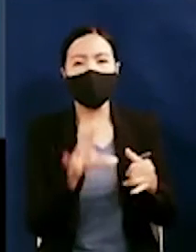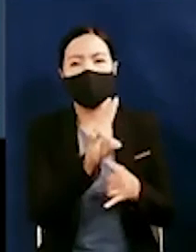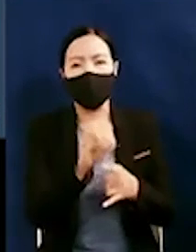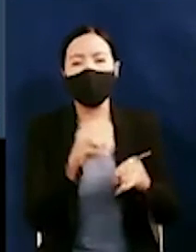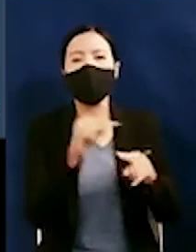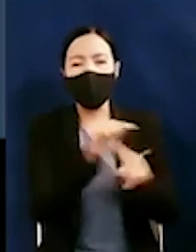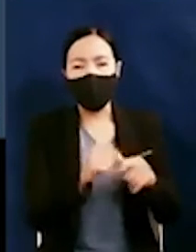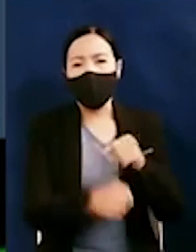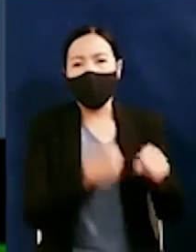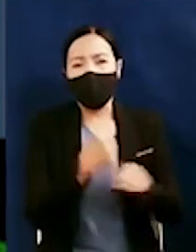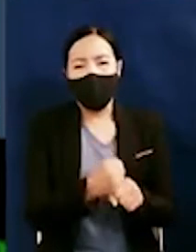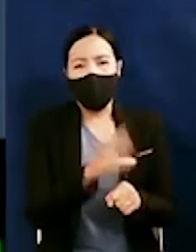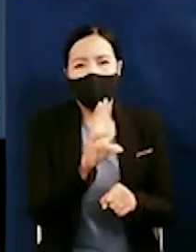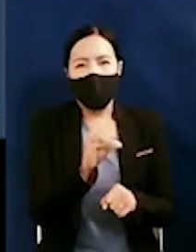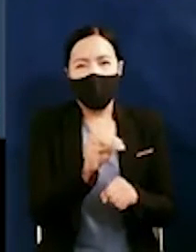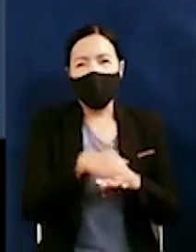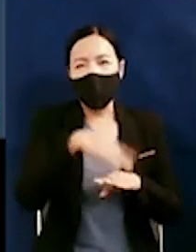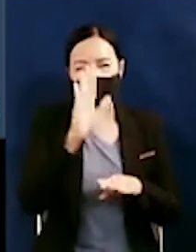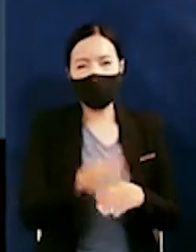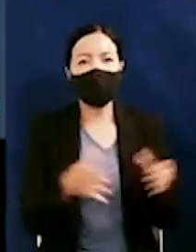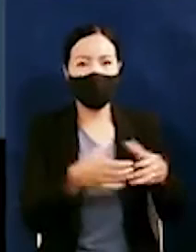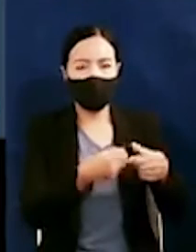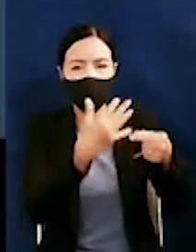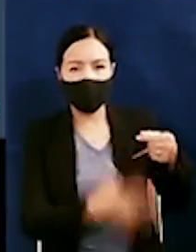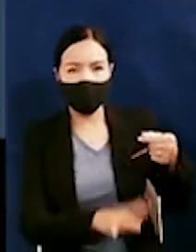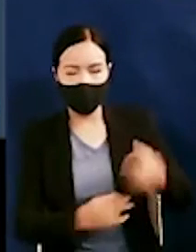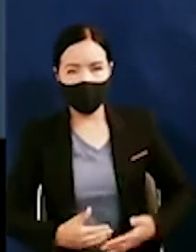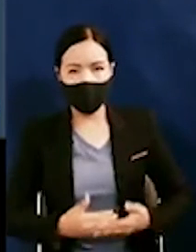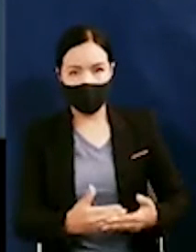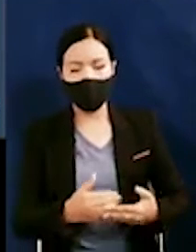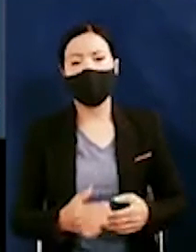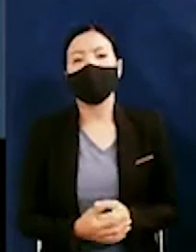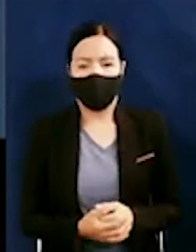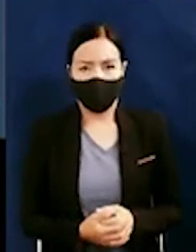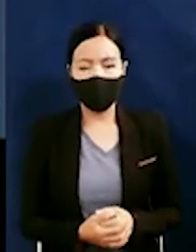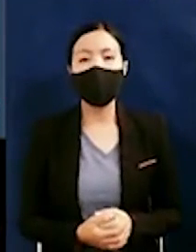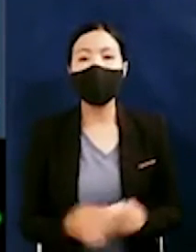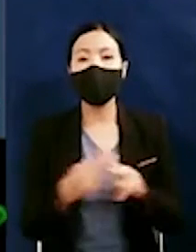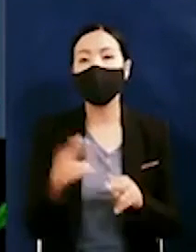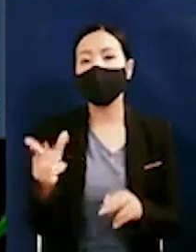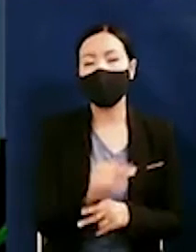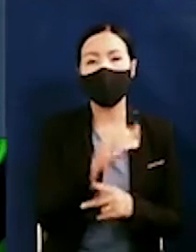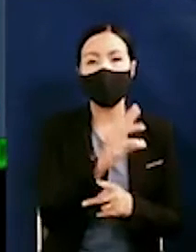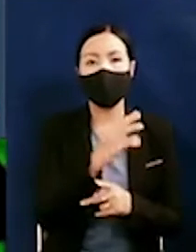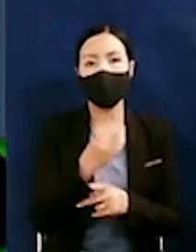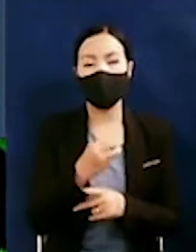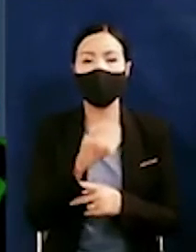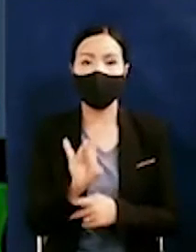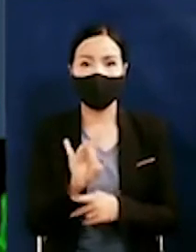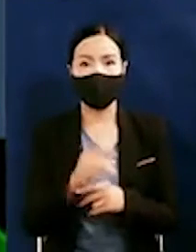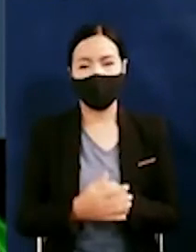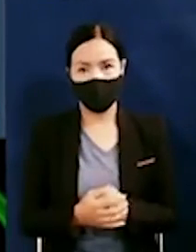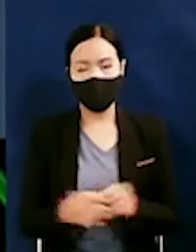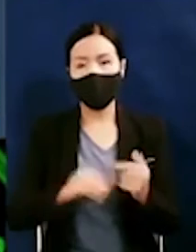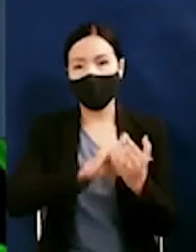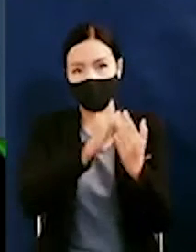กับ 8กลุ่มประชากรก็คือ 7กลุ่มโรคเรื้อรังแล้วก็หญิงตั้งครรภ์นะครับเราเรียกย่อๆว่า 608อันนี้ใน12